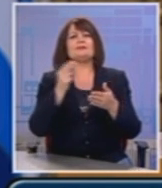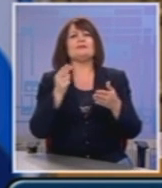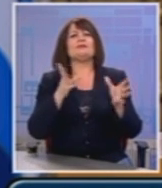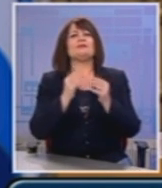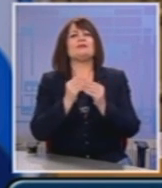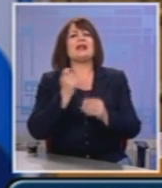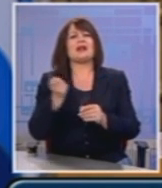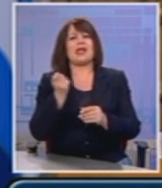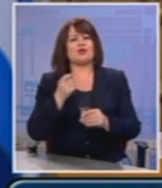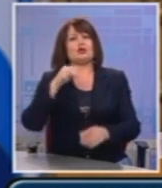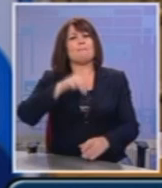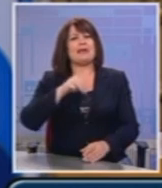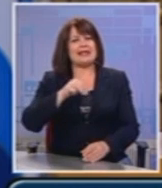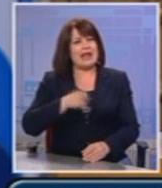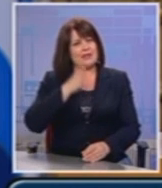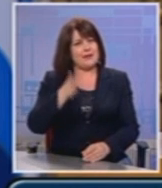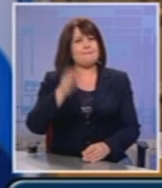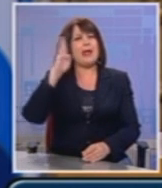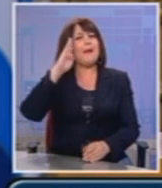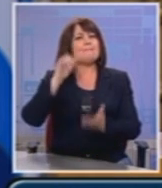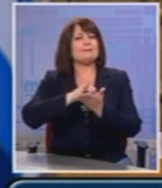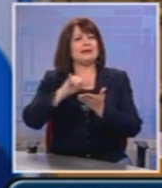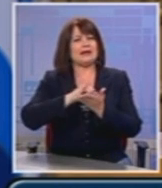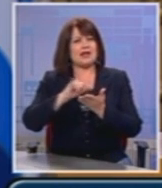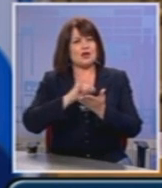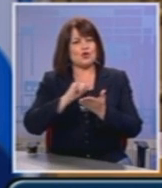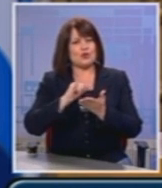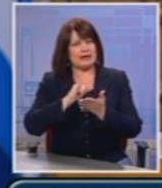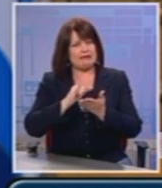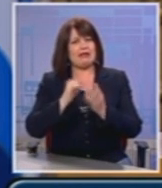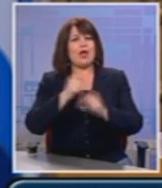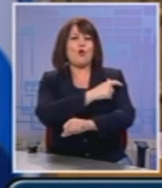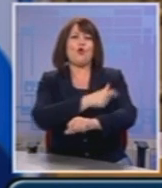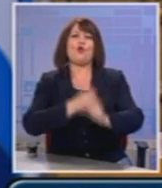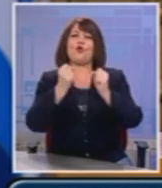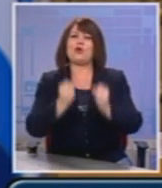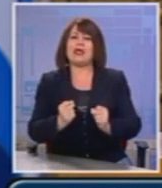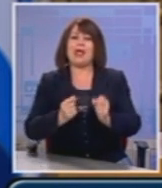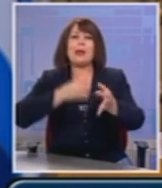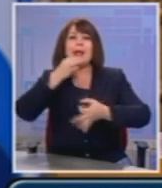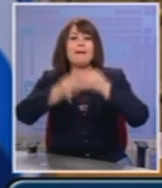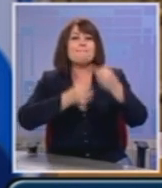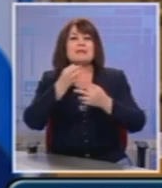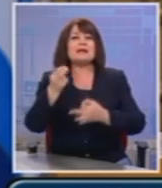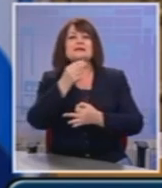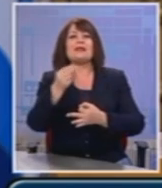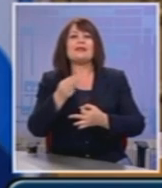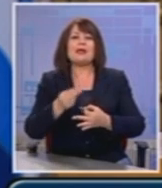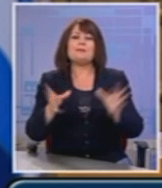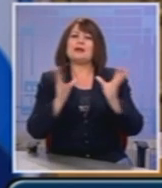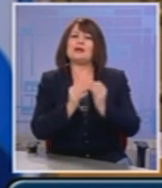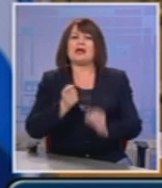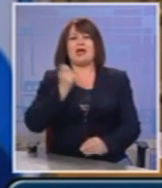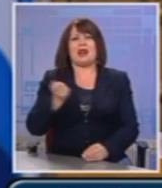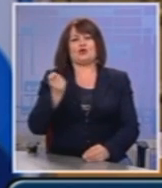μιγέλ επίσης θα μεταβεί στη νέα υόρκη στην έδρα των ηνωμένων εθνών για να μιλήσει για ζητήματα χρέους